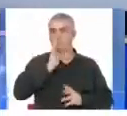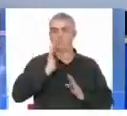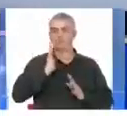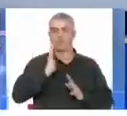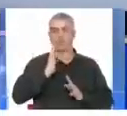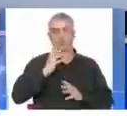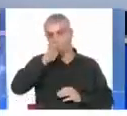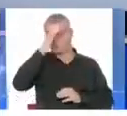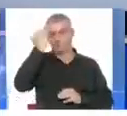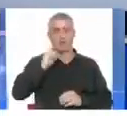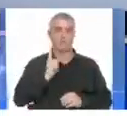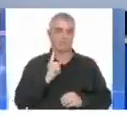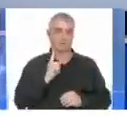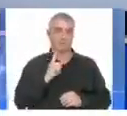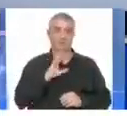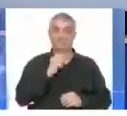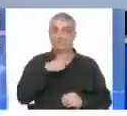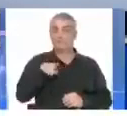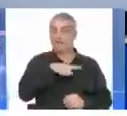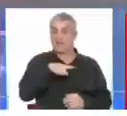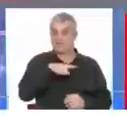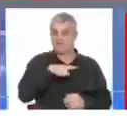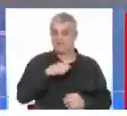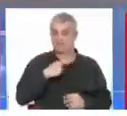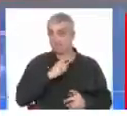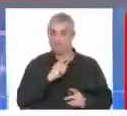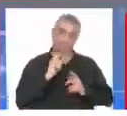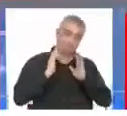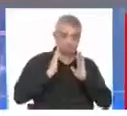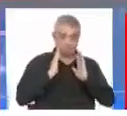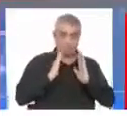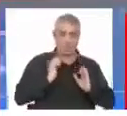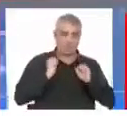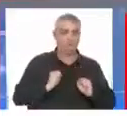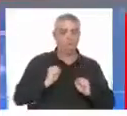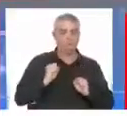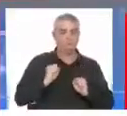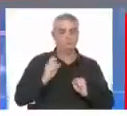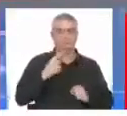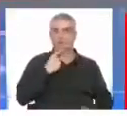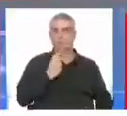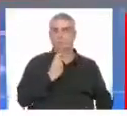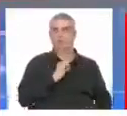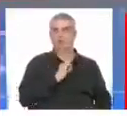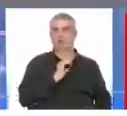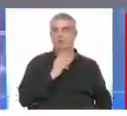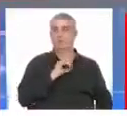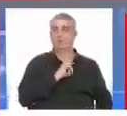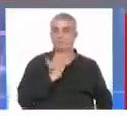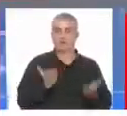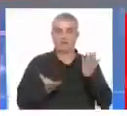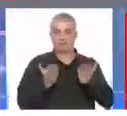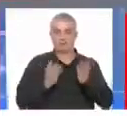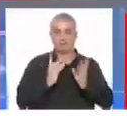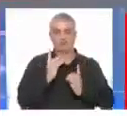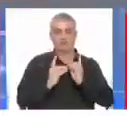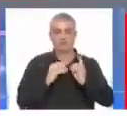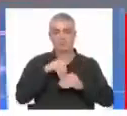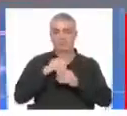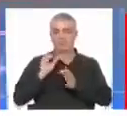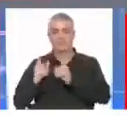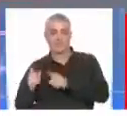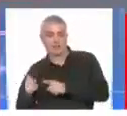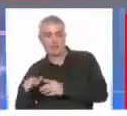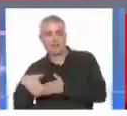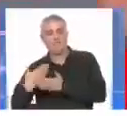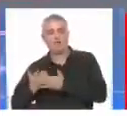מאוד מחמירים, ואם הם אלה שמטילים ספק, זה אומר משהו ש... מעניין מאוד לראות, להשוות בין דינמיקה בפרקליטות ואצל